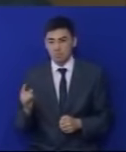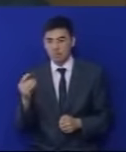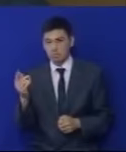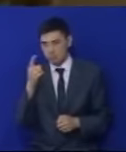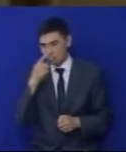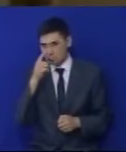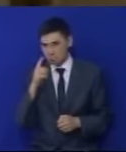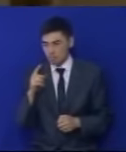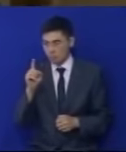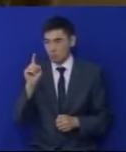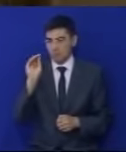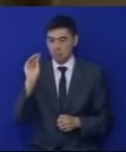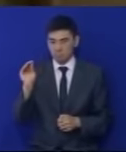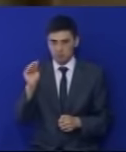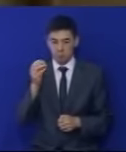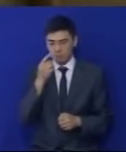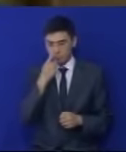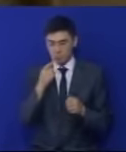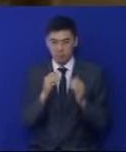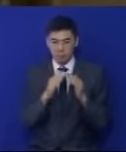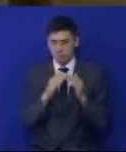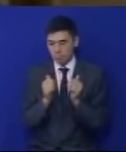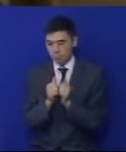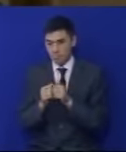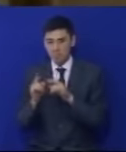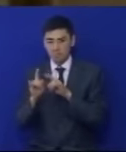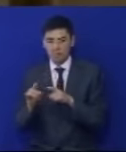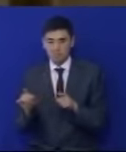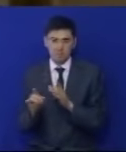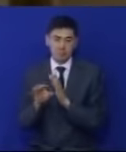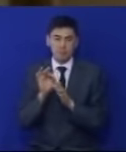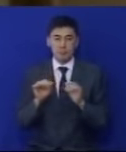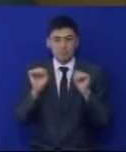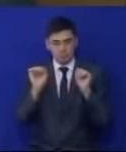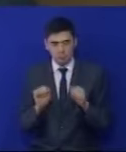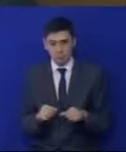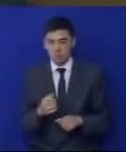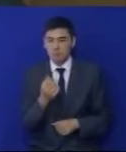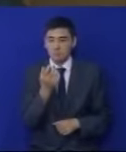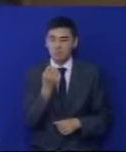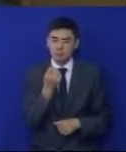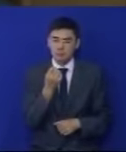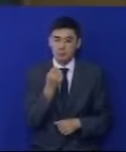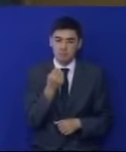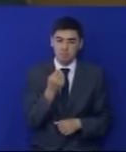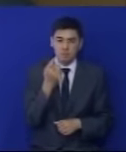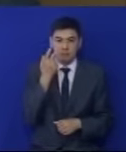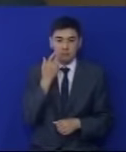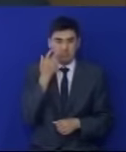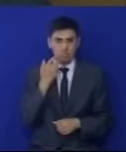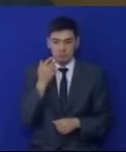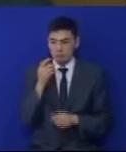сәйкестендіру нөмірін теріп, үйіне жақын көңіліне шығатын балабақшаны таңдауға болады. Сондай-ақ одан кезекке тұрған